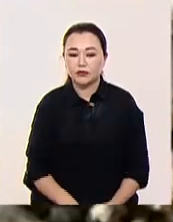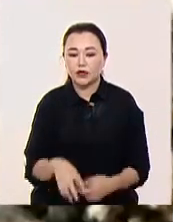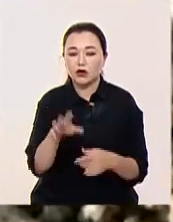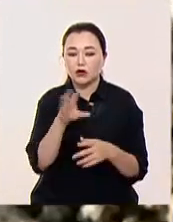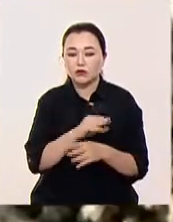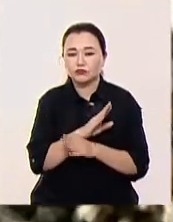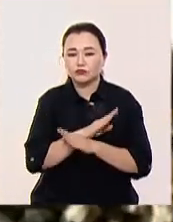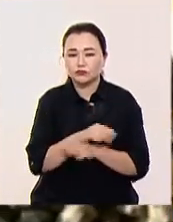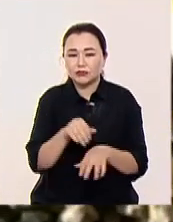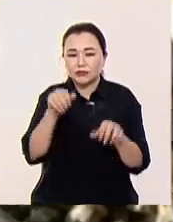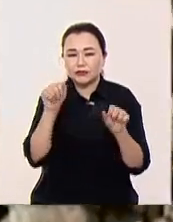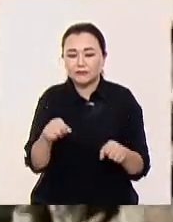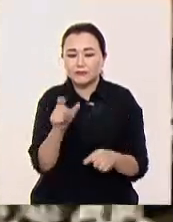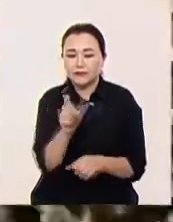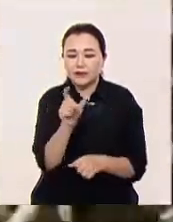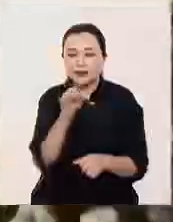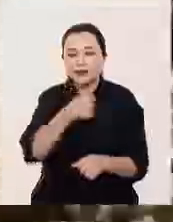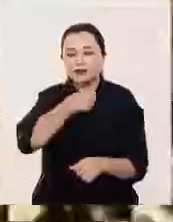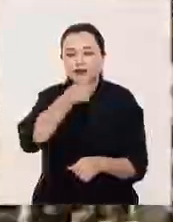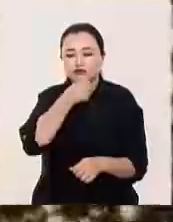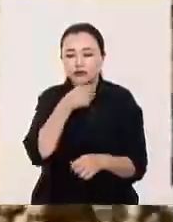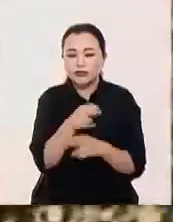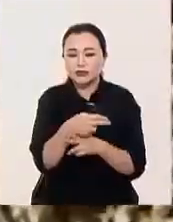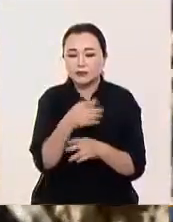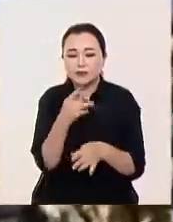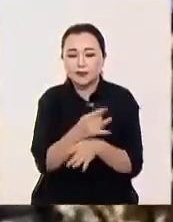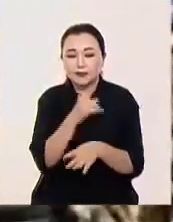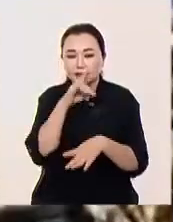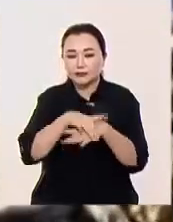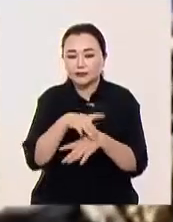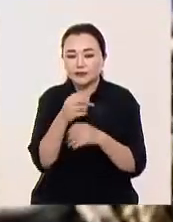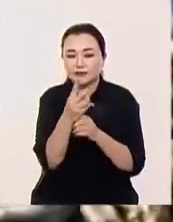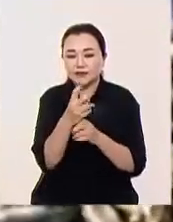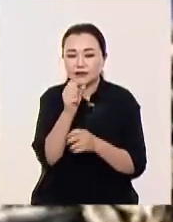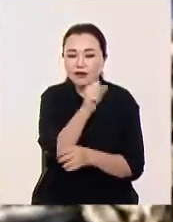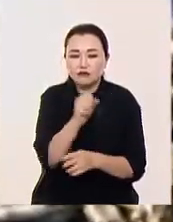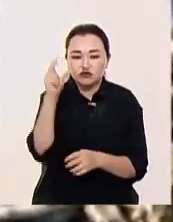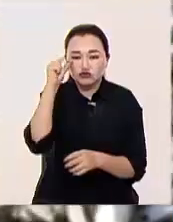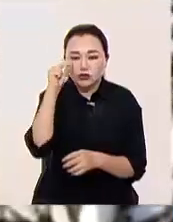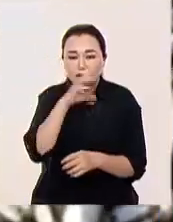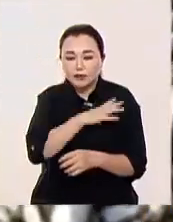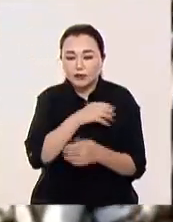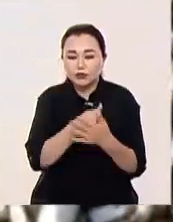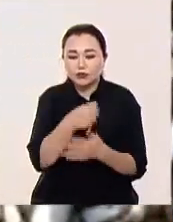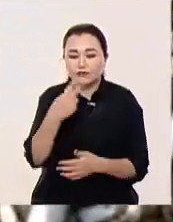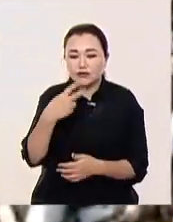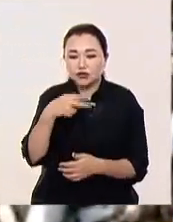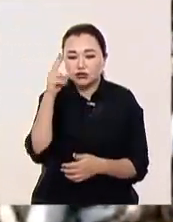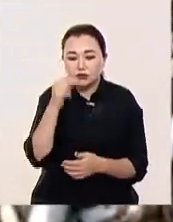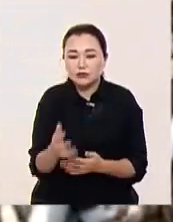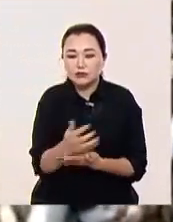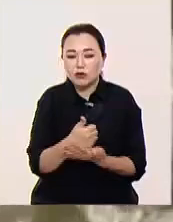Груды мертвого малька и взрослых особей впервые обнаружили на берегах озера 12 августа. До 20 числа собрали